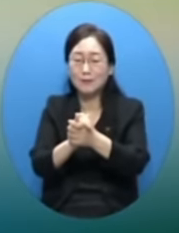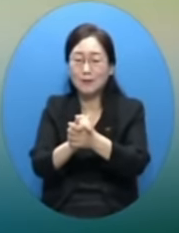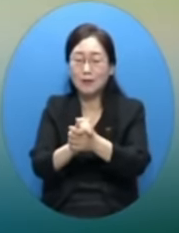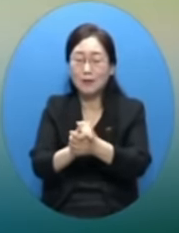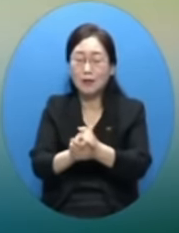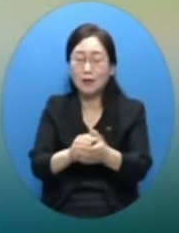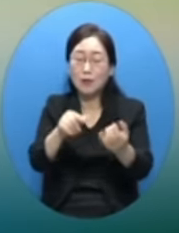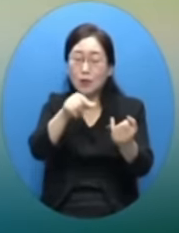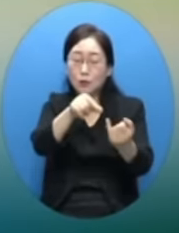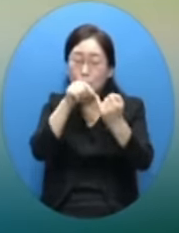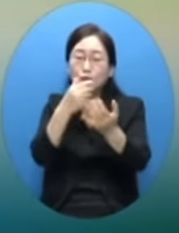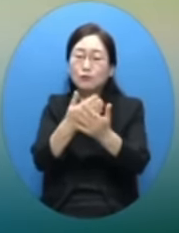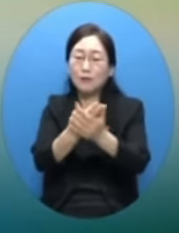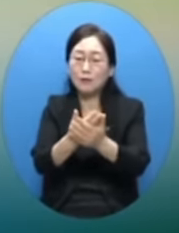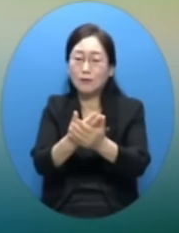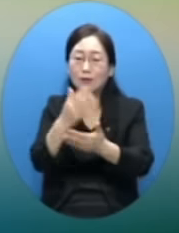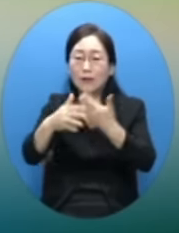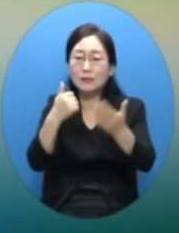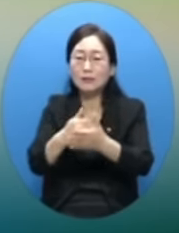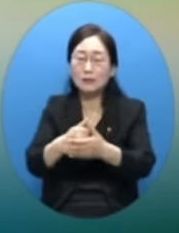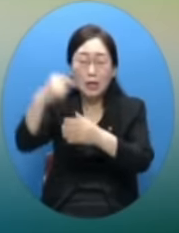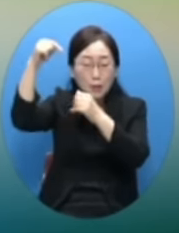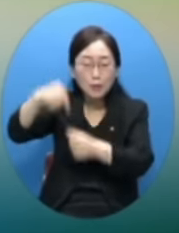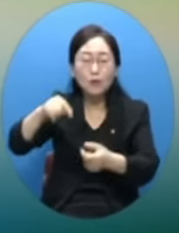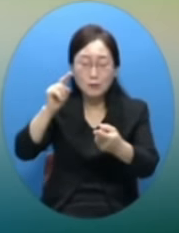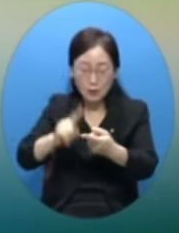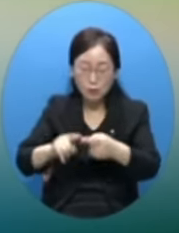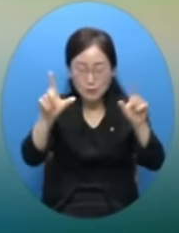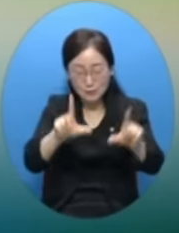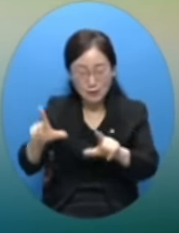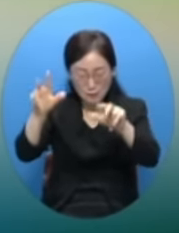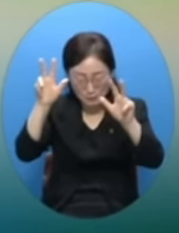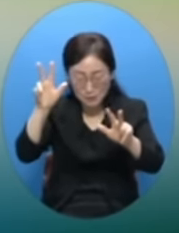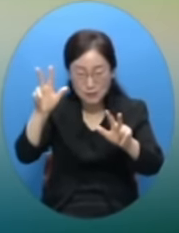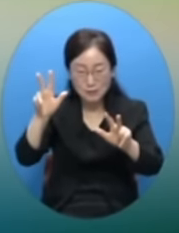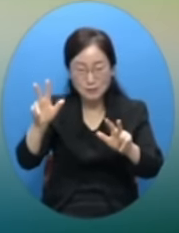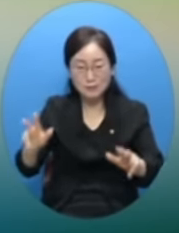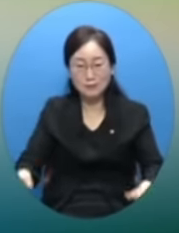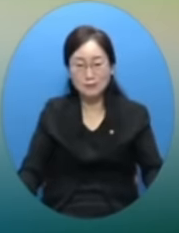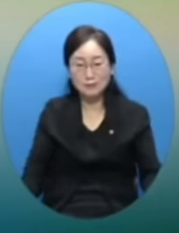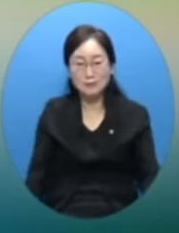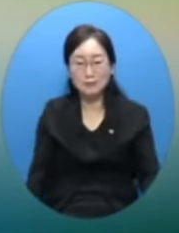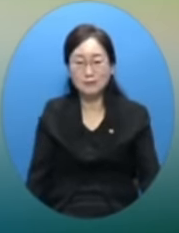여동생만 살려주시면 하나님께서 하라시는 대로 살겠습니다.